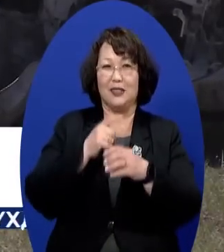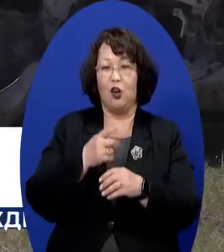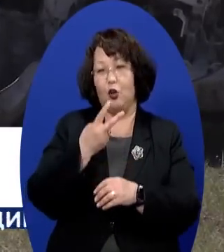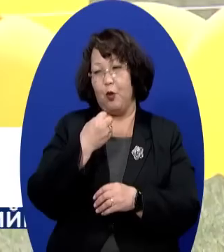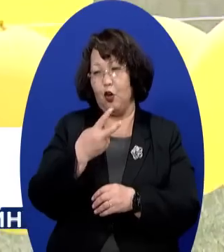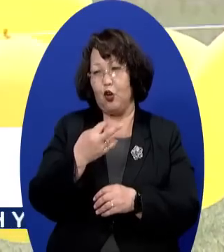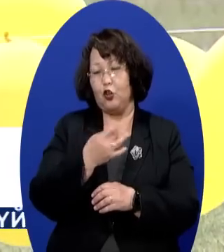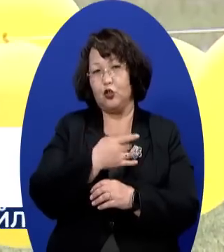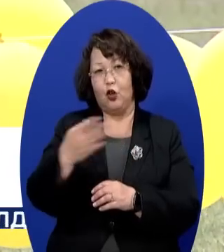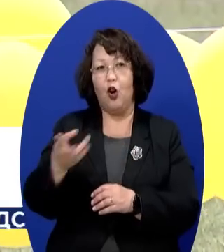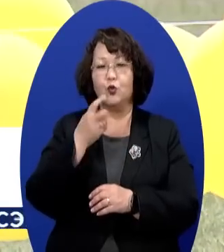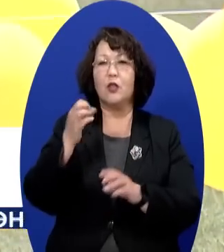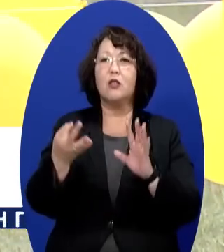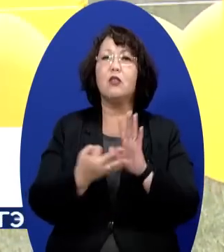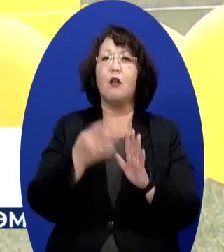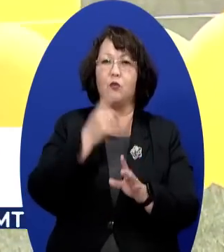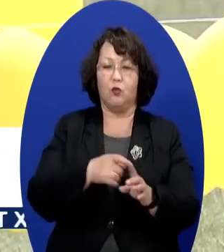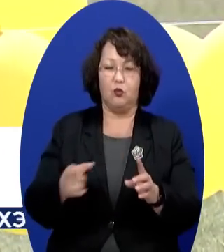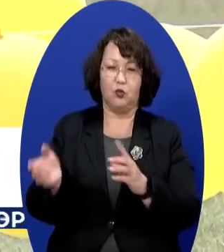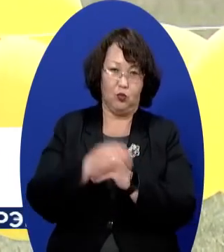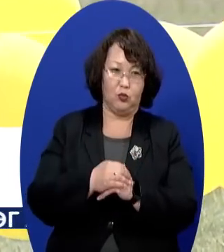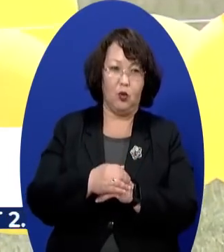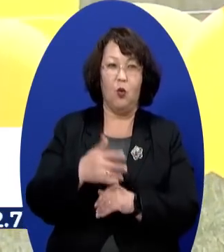байгаа. Миний урд харагдаж байгаа энэ 300 шар шаар